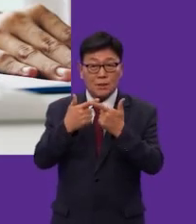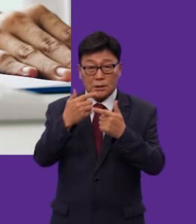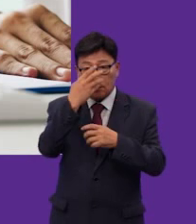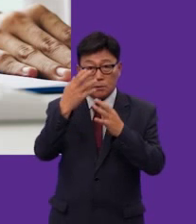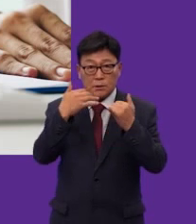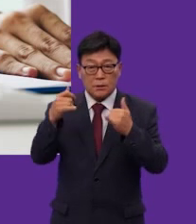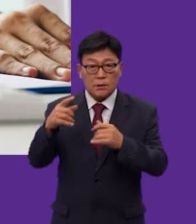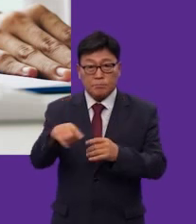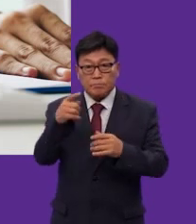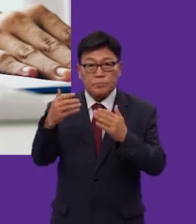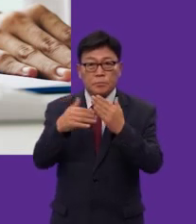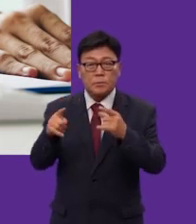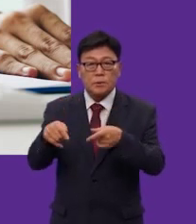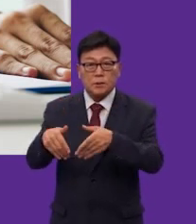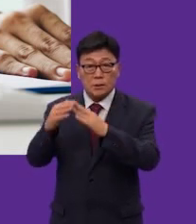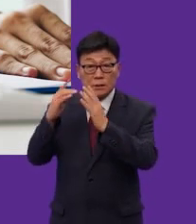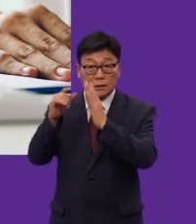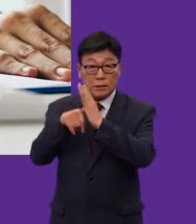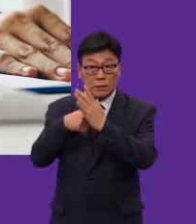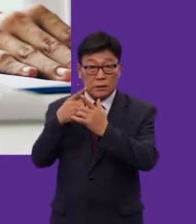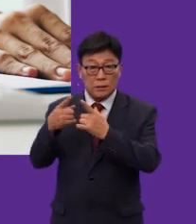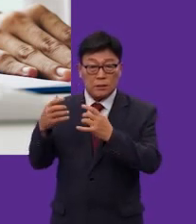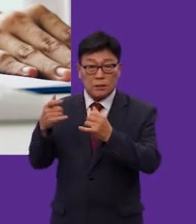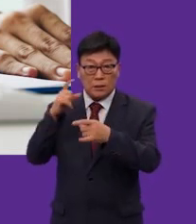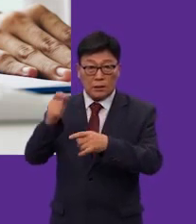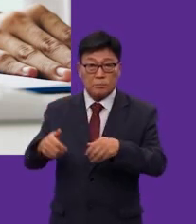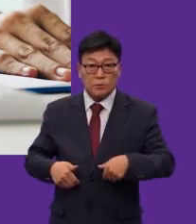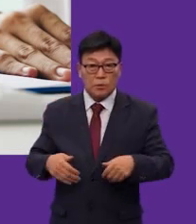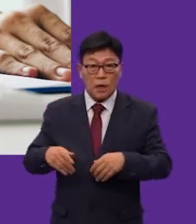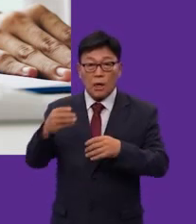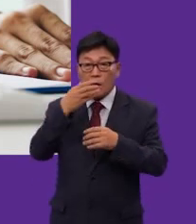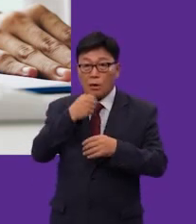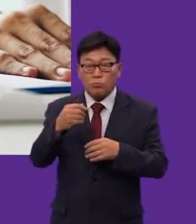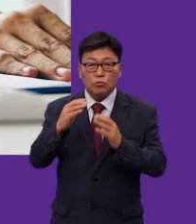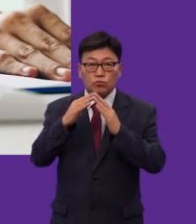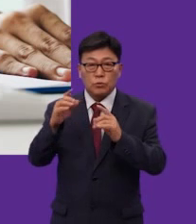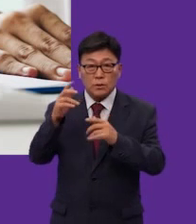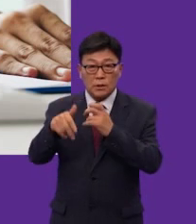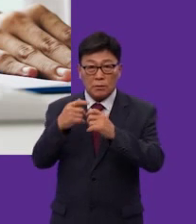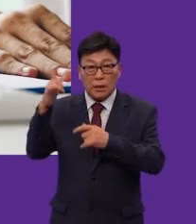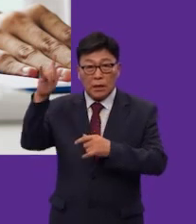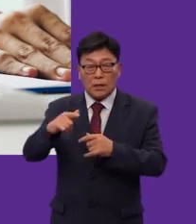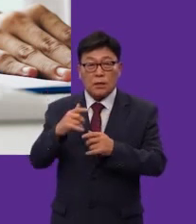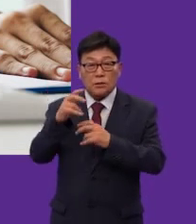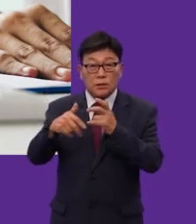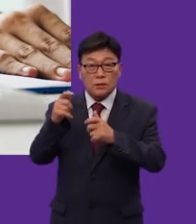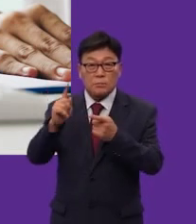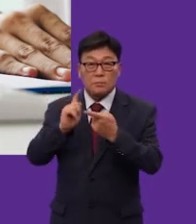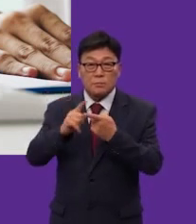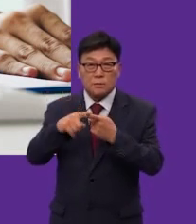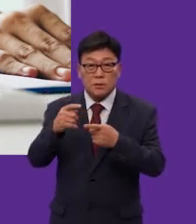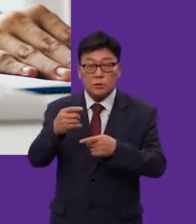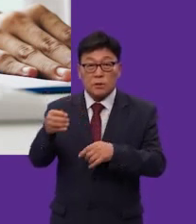주거 지원 정책의 강화가 필요합니다. 현재 부산시는 행복주택사업, 햇살둥지사업, 주거